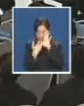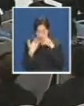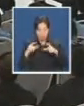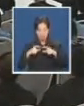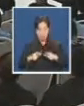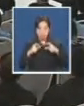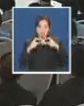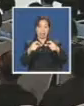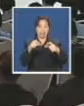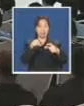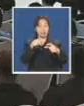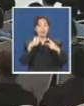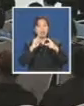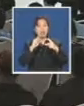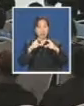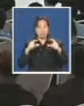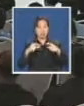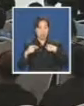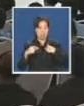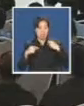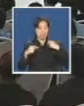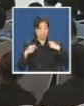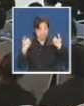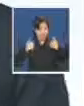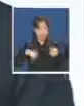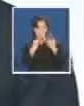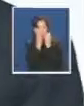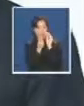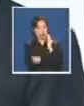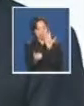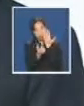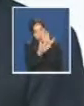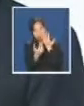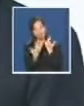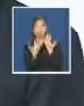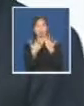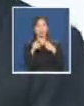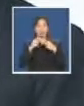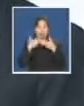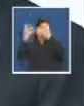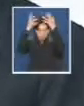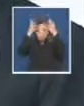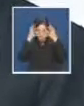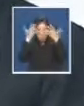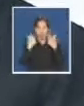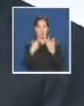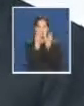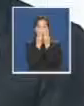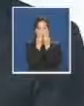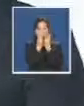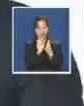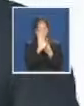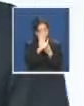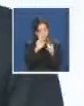เลขในเรื่องของทะเบียนเลขเสื้อวินนะครับหมวกนิรภัยนะครับสอดคล้องต้องกันทั้งหมดนะครับแล้วก็